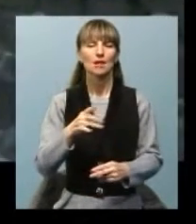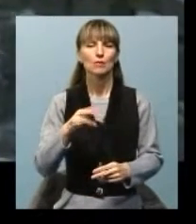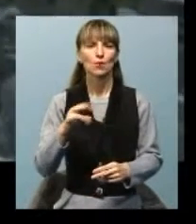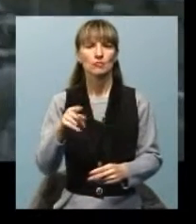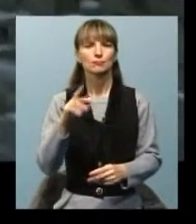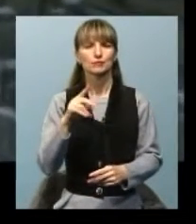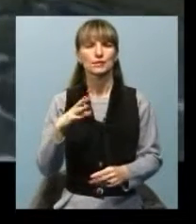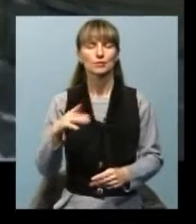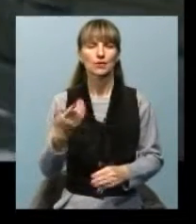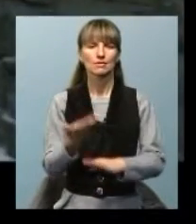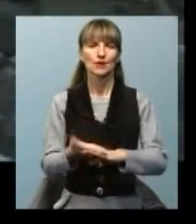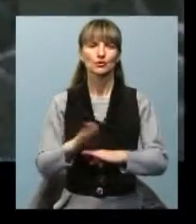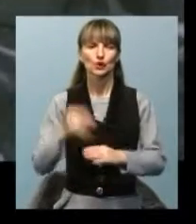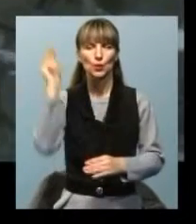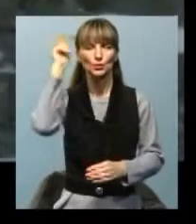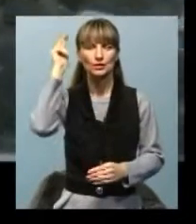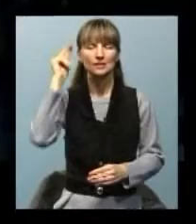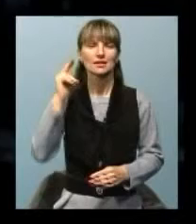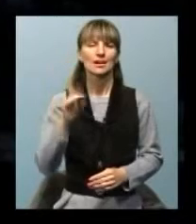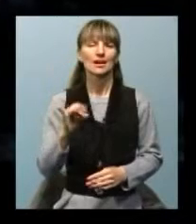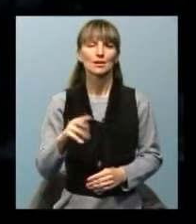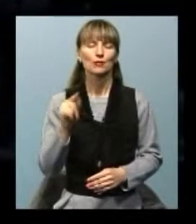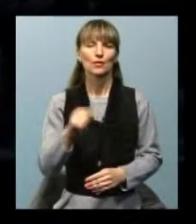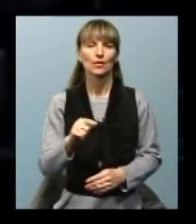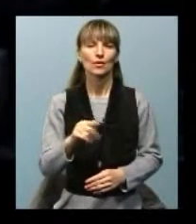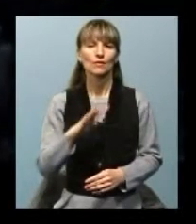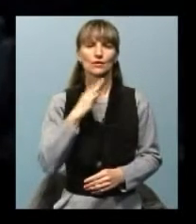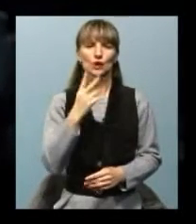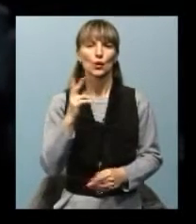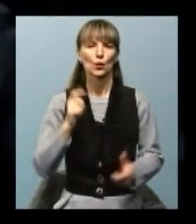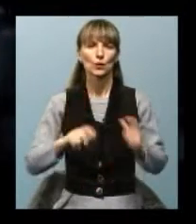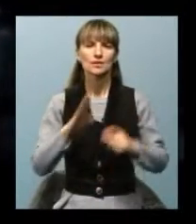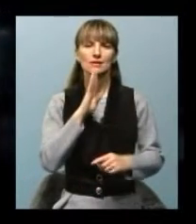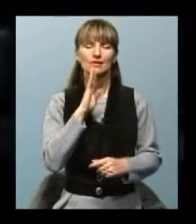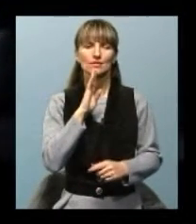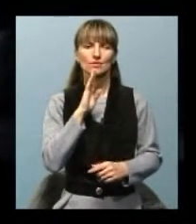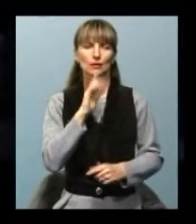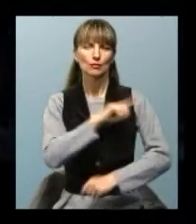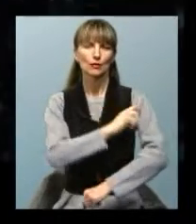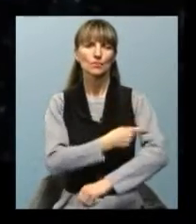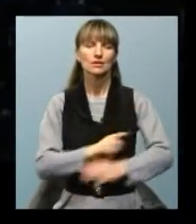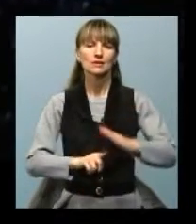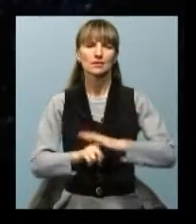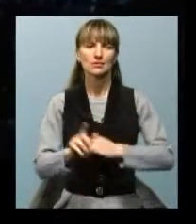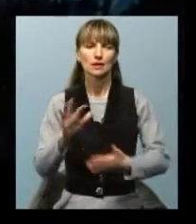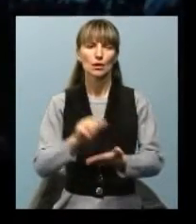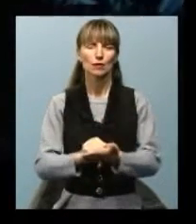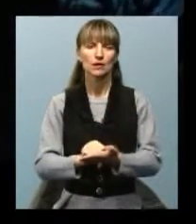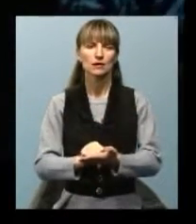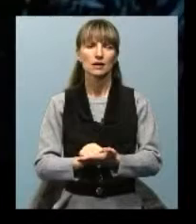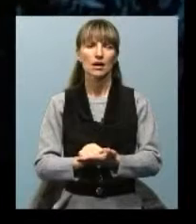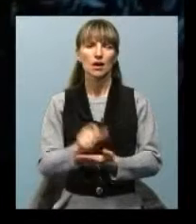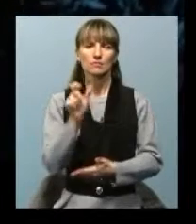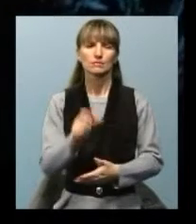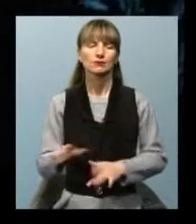б набагато складніше вчитися. Крім того, на четвертому курсі дівчина посилено почала займатися суспільною